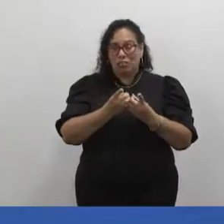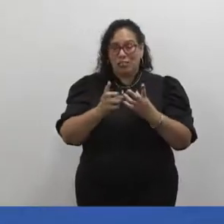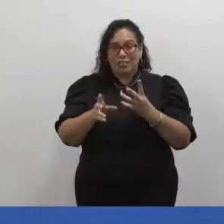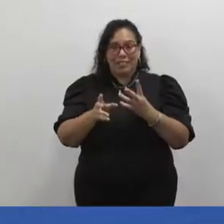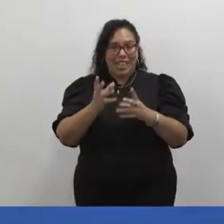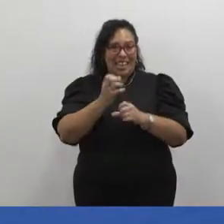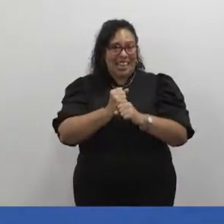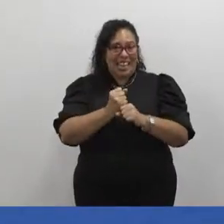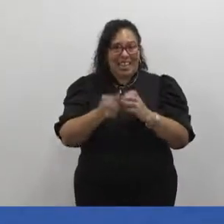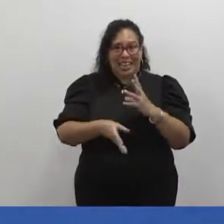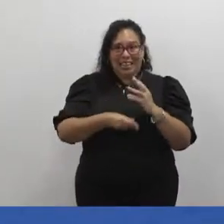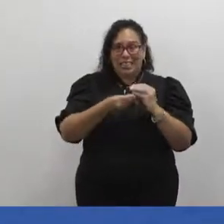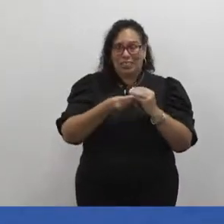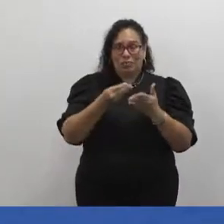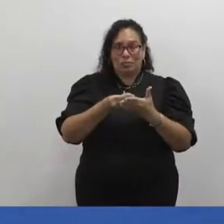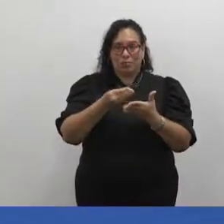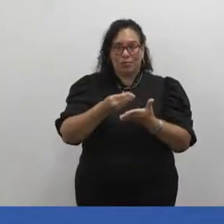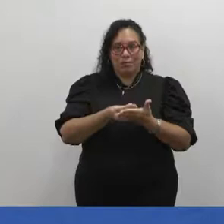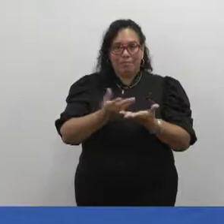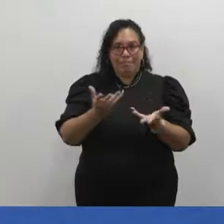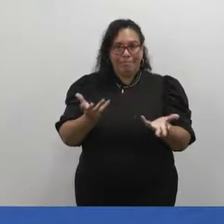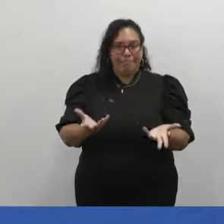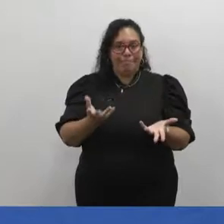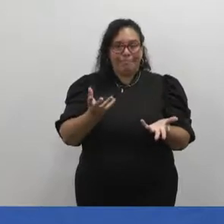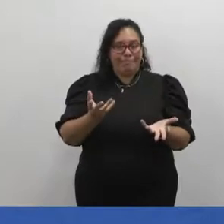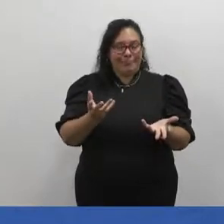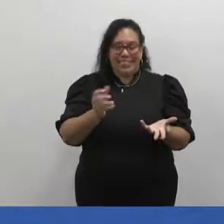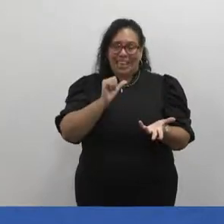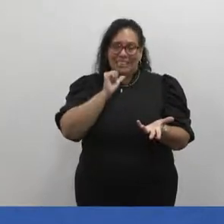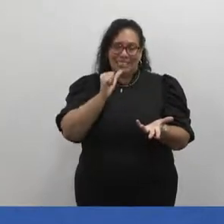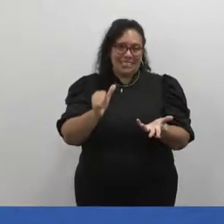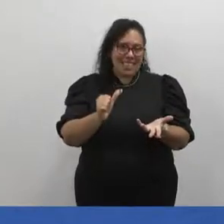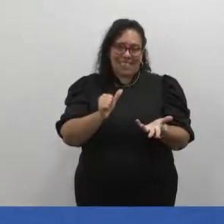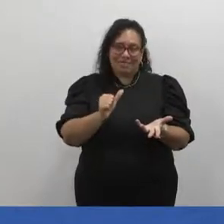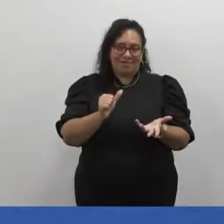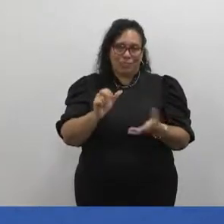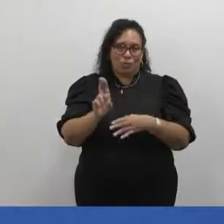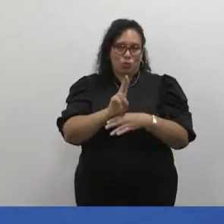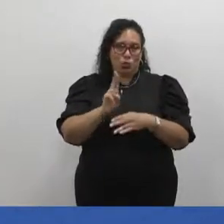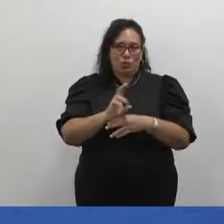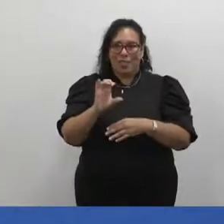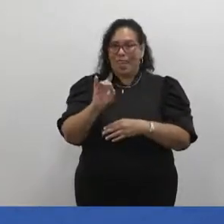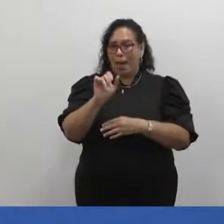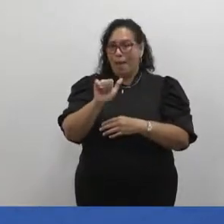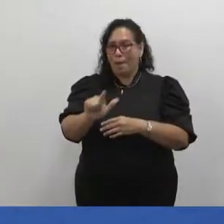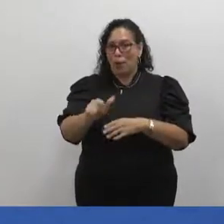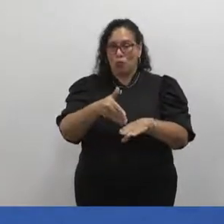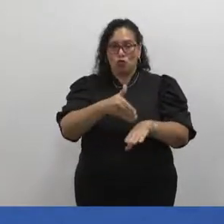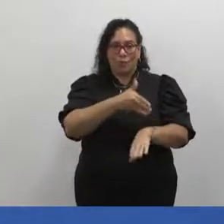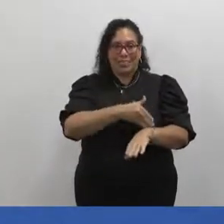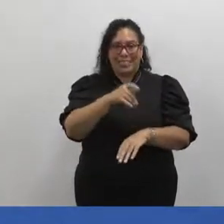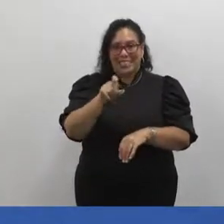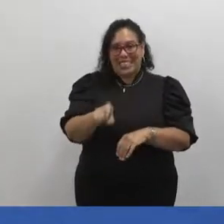xem được không phần sau là bảo dương ní mình men chia lại lời cả